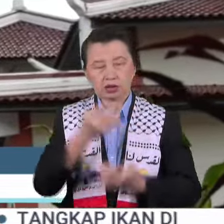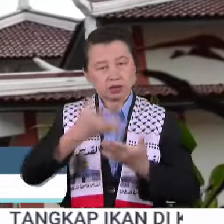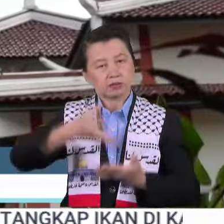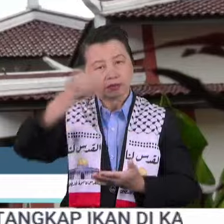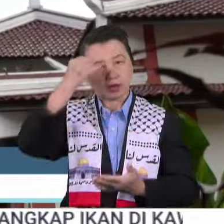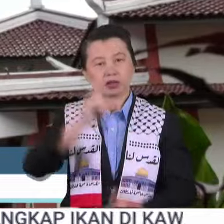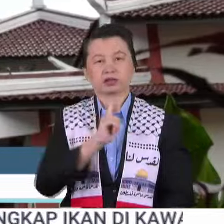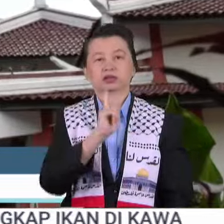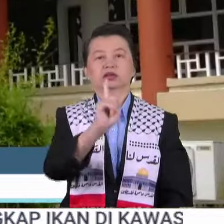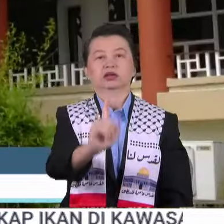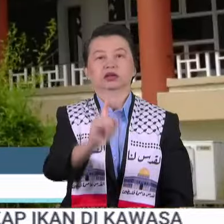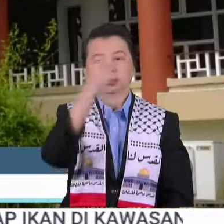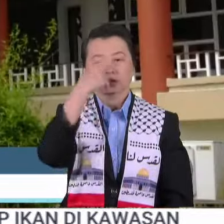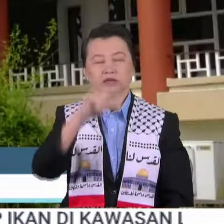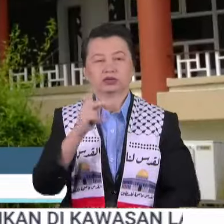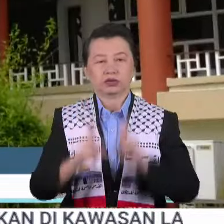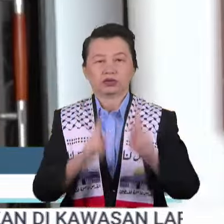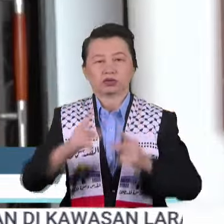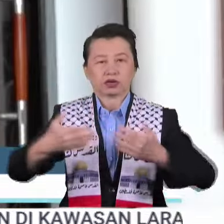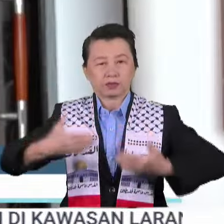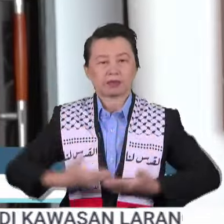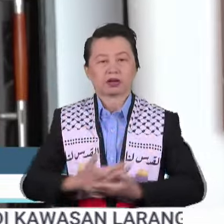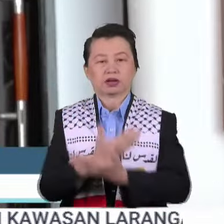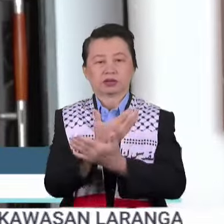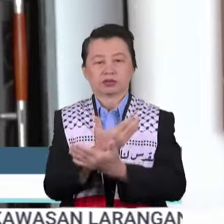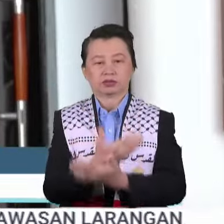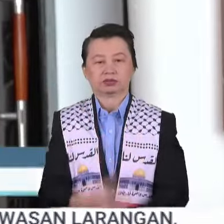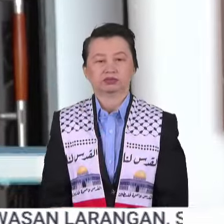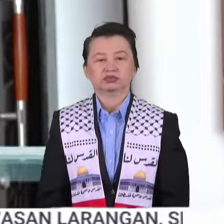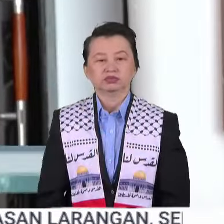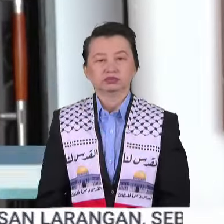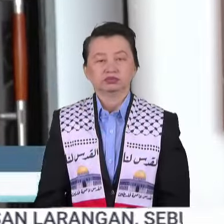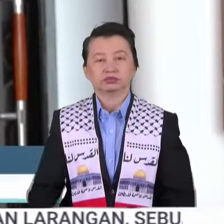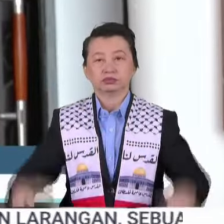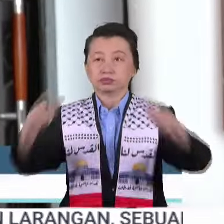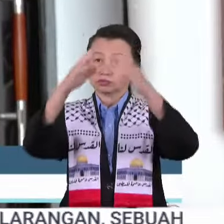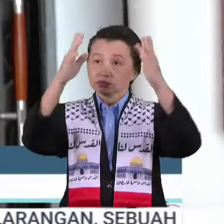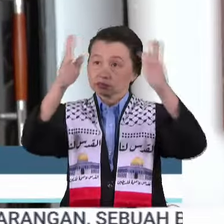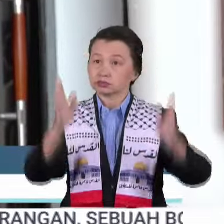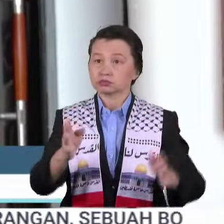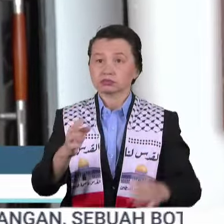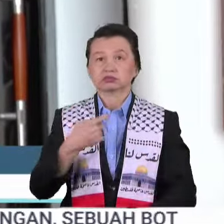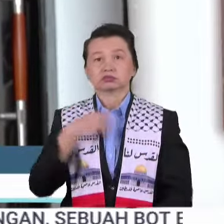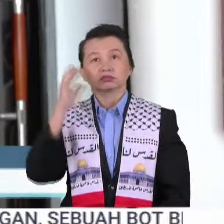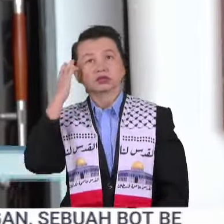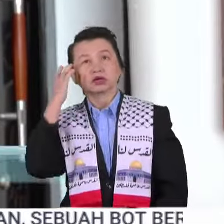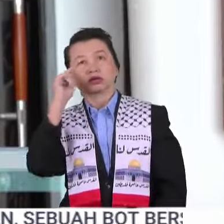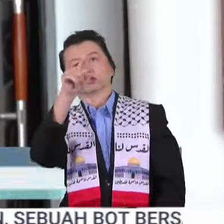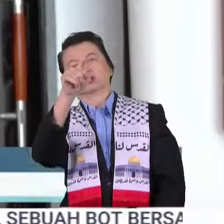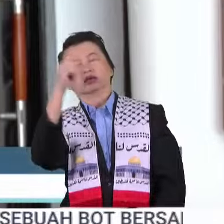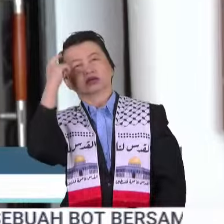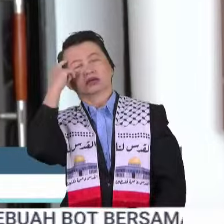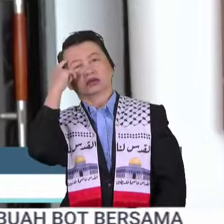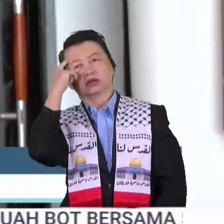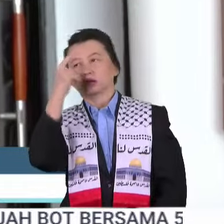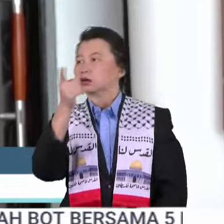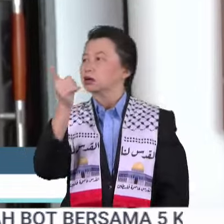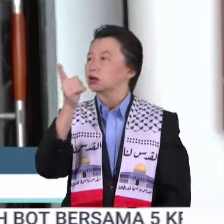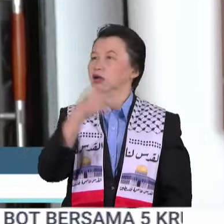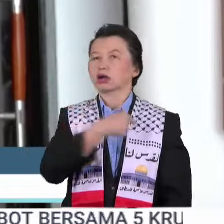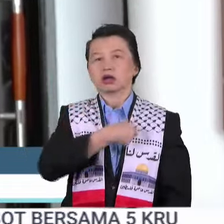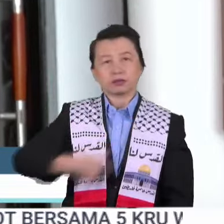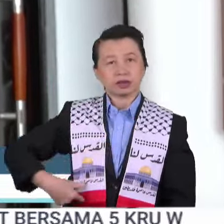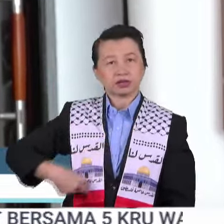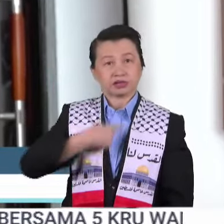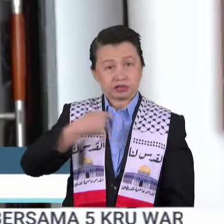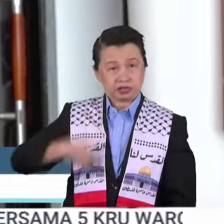ilmu agama bagi saudara baharu. Sidi Bina ni memang kalau kita tak tahu memang kita rasa dekat Beijing lah, tinggal kat Beijing lah kan.